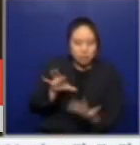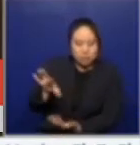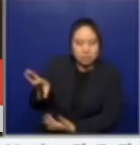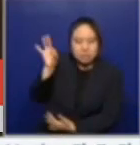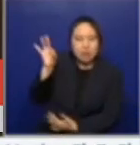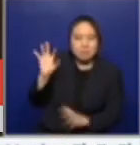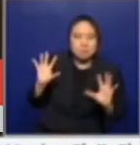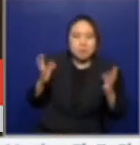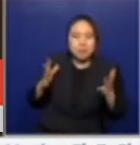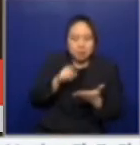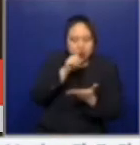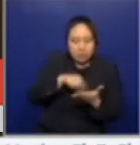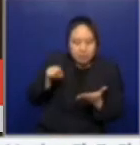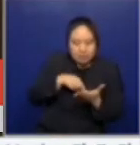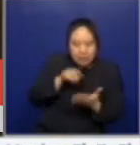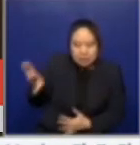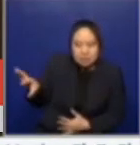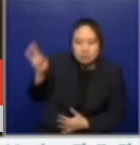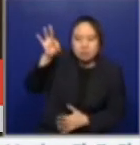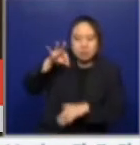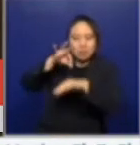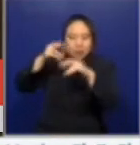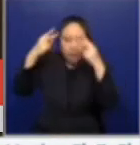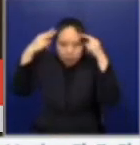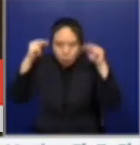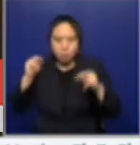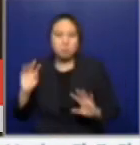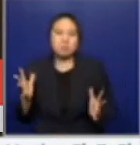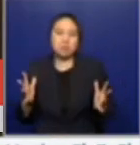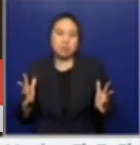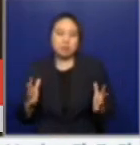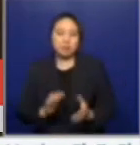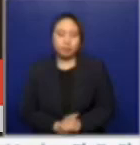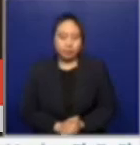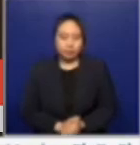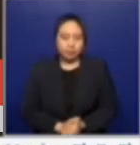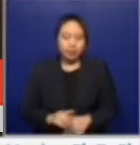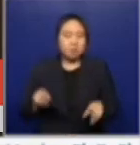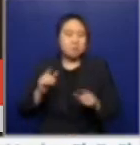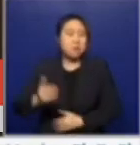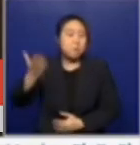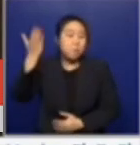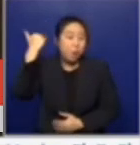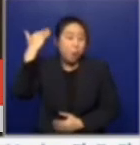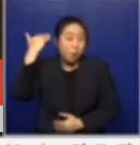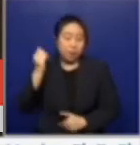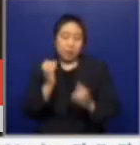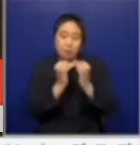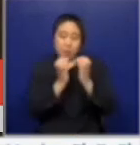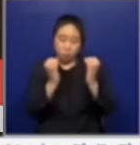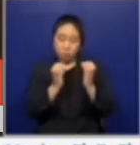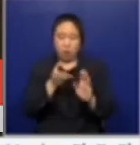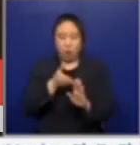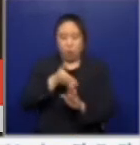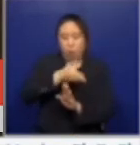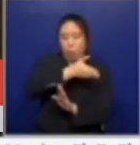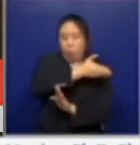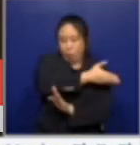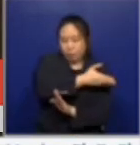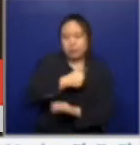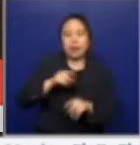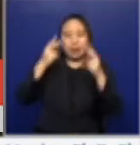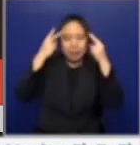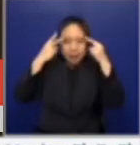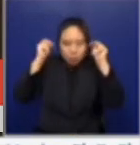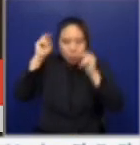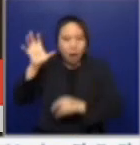ไม่ได้เลือกตั้งให้เข้ามาดำรงตำแหน่งนายกรัฐมนตรีจากเดิมที่เคยบัญญัติไว้ในรัฐธรรมนูญหลายฉบับที่นายกรัฐมนตรีมา